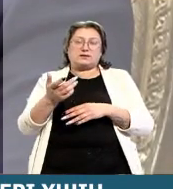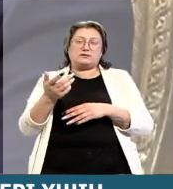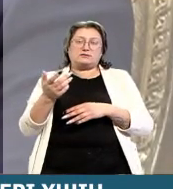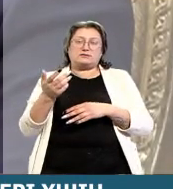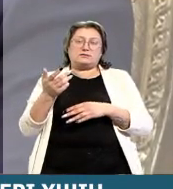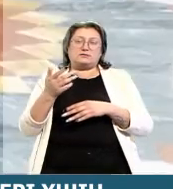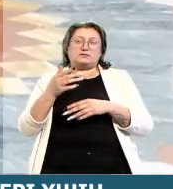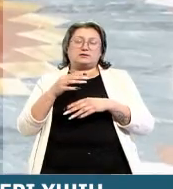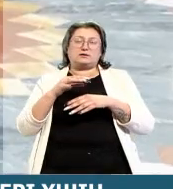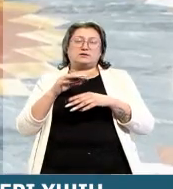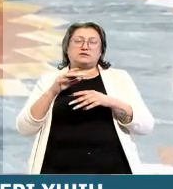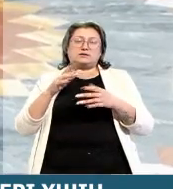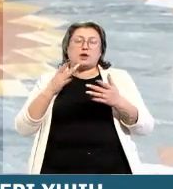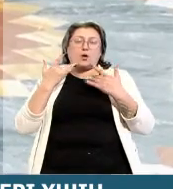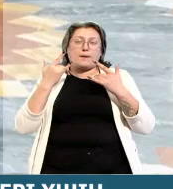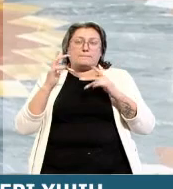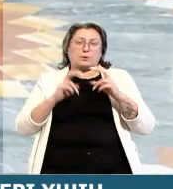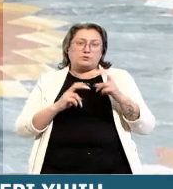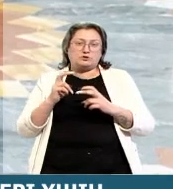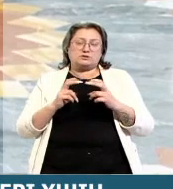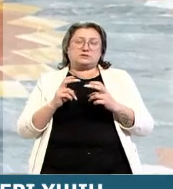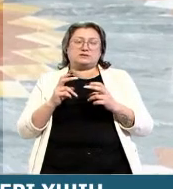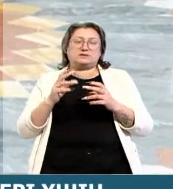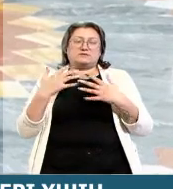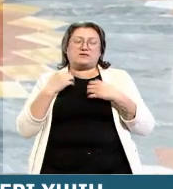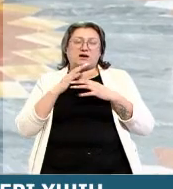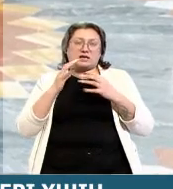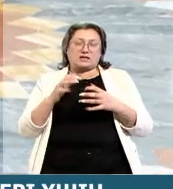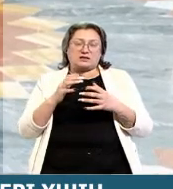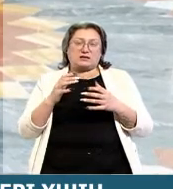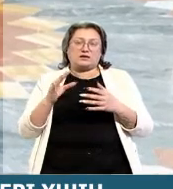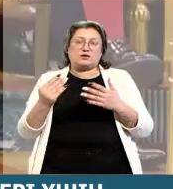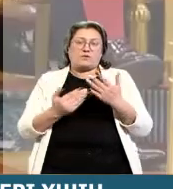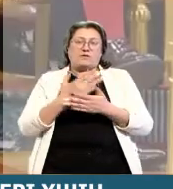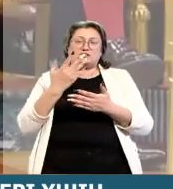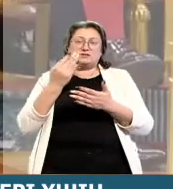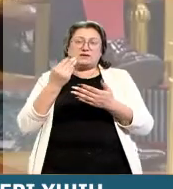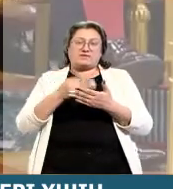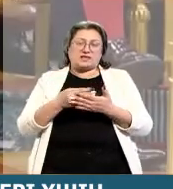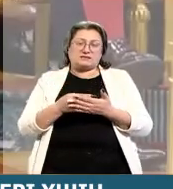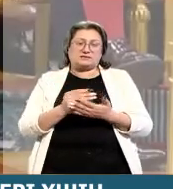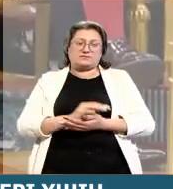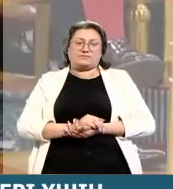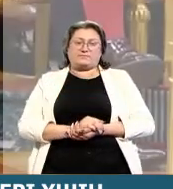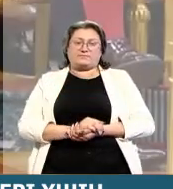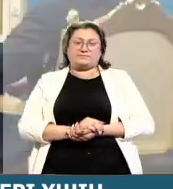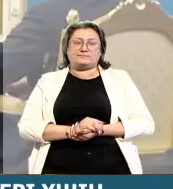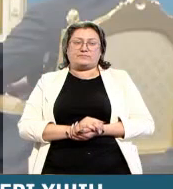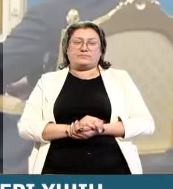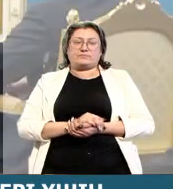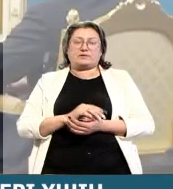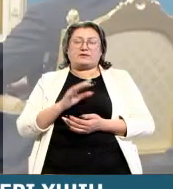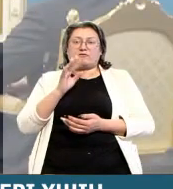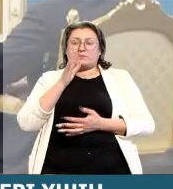қатысты мәселелерге назар аударылған. Қасым Жомарт Тоқаев Эммануэль Макронға екі елдің мүддесіне сай келетін бірқатар нақты ұсыныс айтқанын,